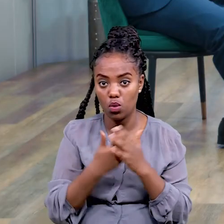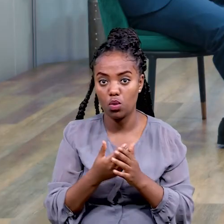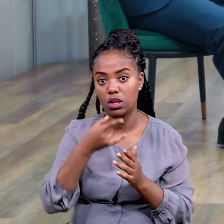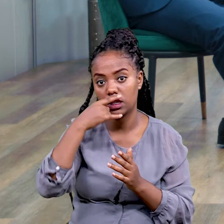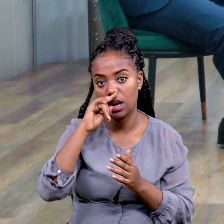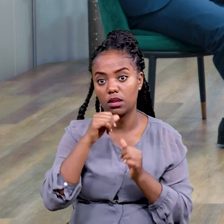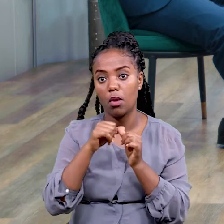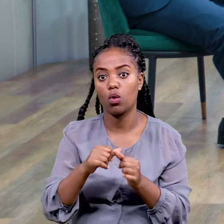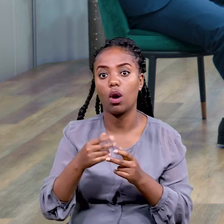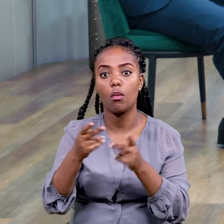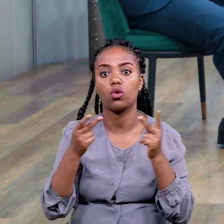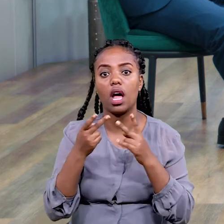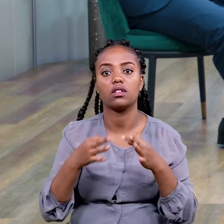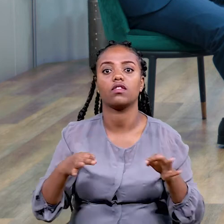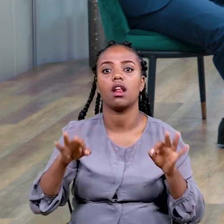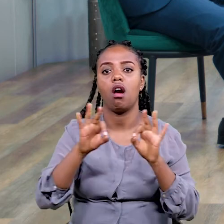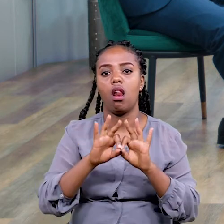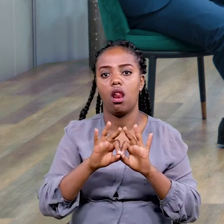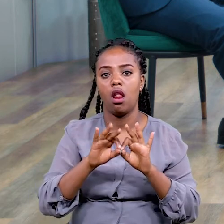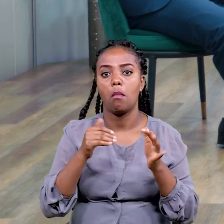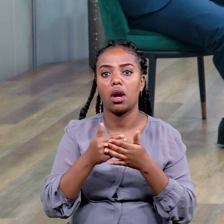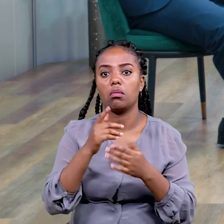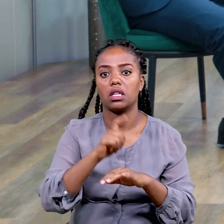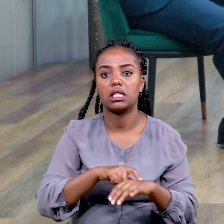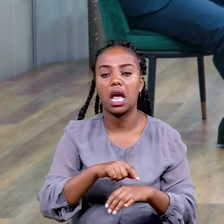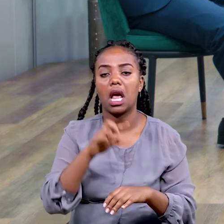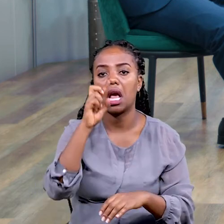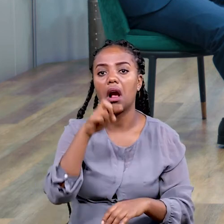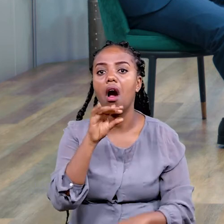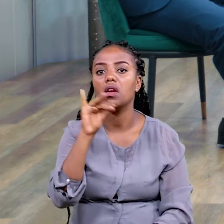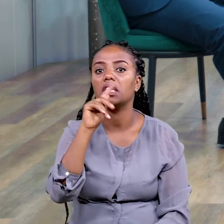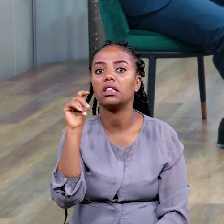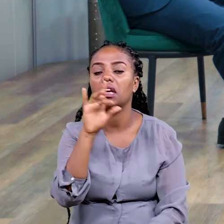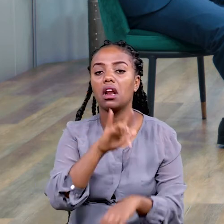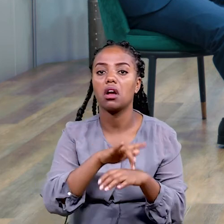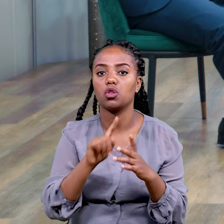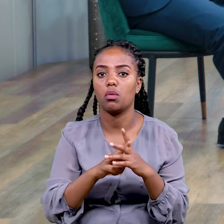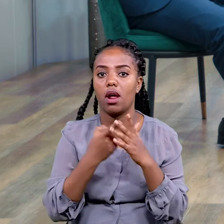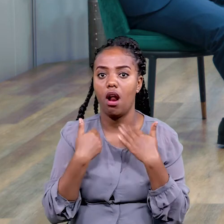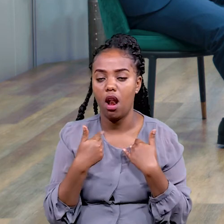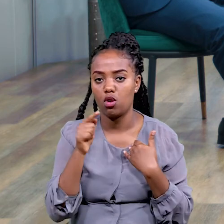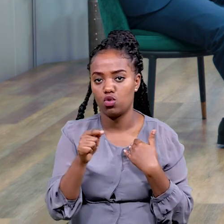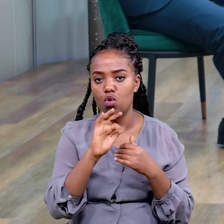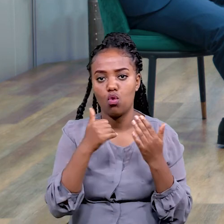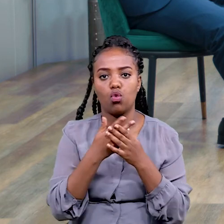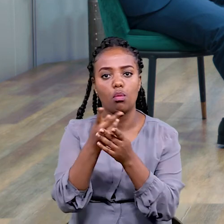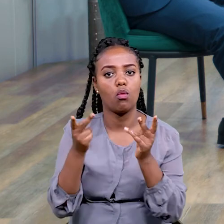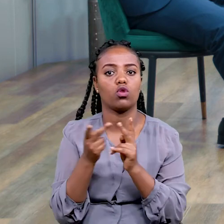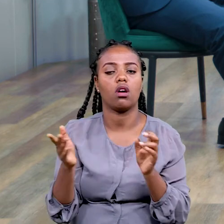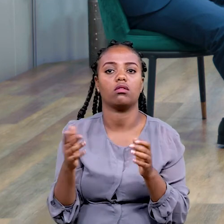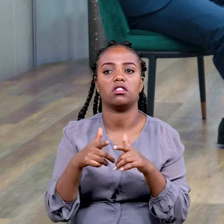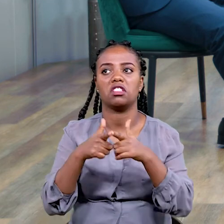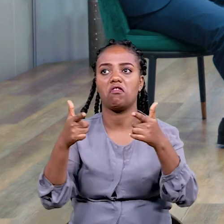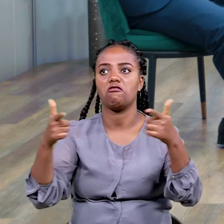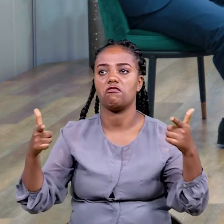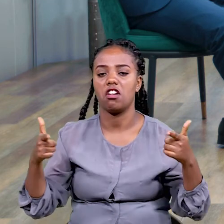በሙሉ የህፃናት ማቆያ ቦታ ያስፈልጋል። በቅርብ ጊዜ ቃልቲ ላይ የተጀመረው አለ፣ እሱ ሁሉም ቦታ